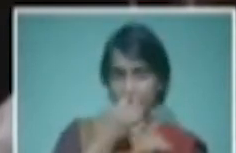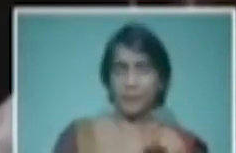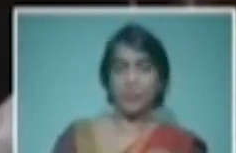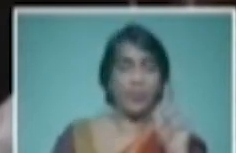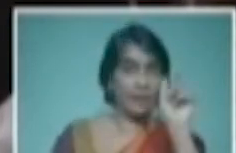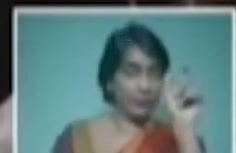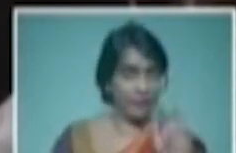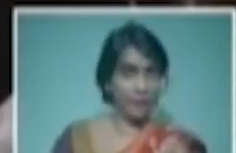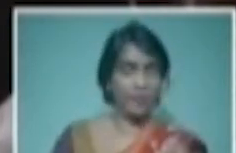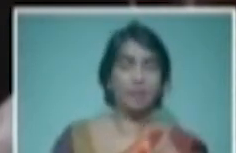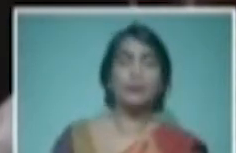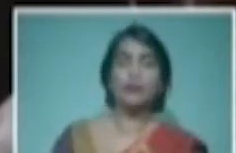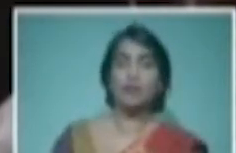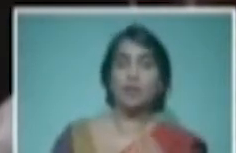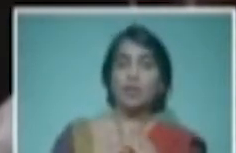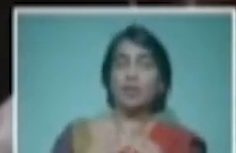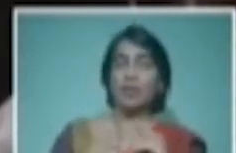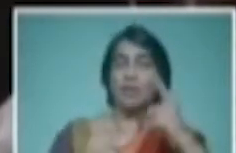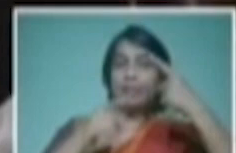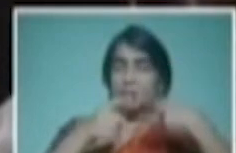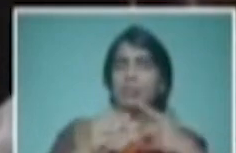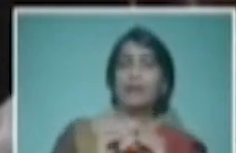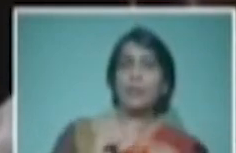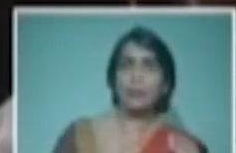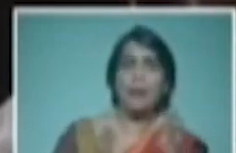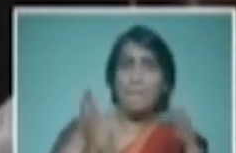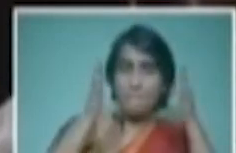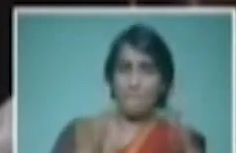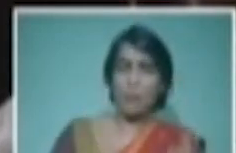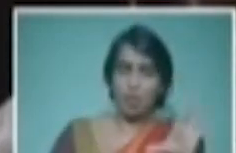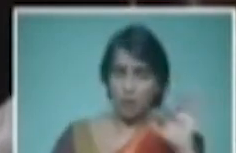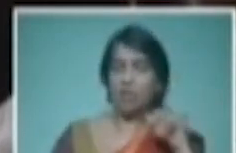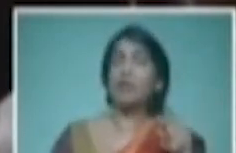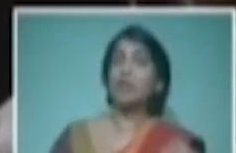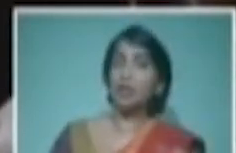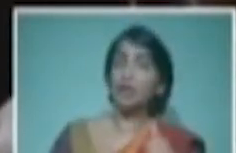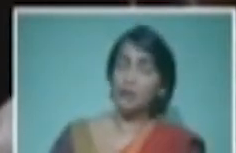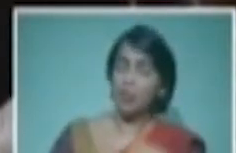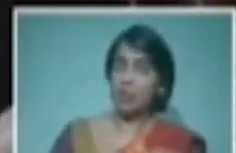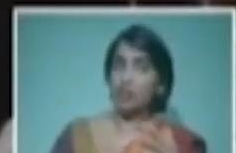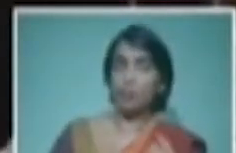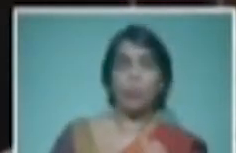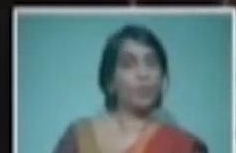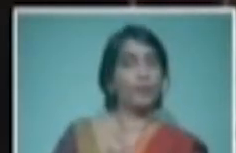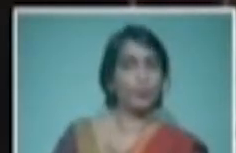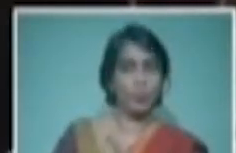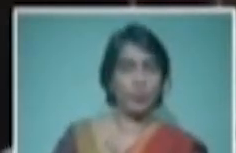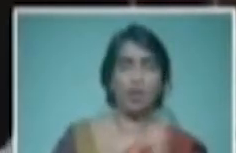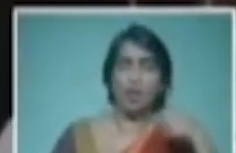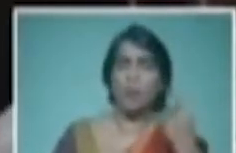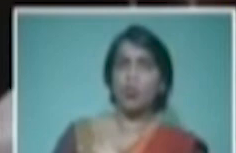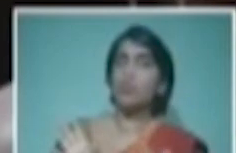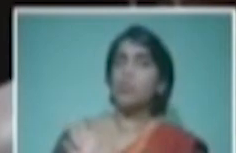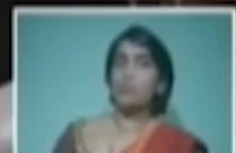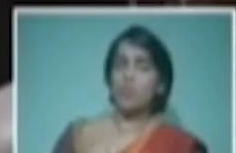විෂය වෛකල්පික විෂයක් හැට තිබ්බත් බාස්කට් එකෙන් තෝරා ගන්න ඒ විෂයට අද අවශ්‍ය වන ගුරුවරු සංඛ්‍යාව ලබන අවුරුද්දේ මාර්තු